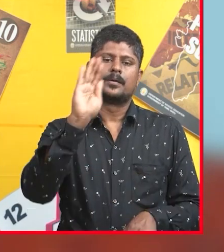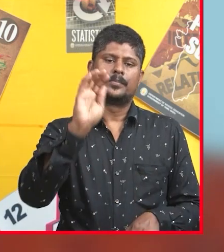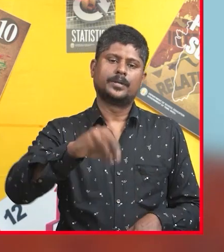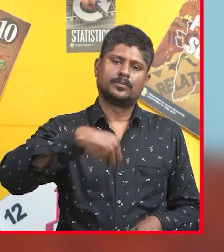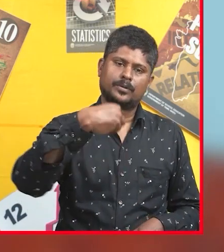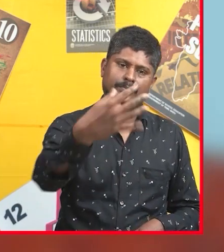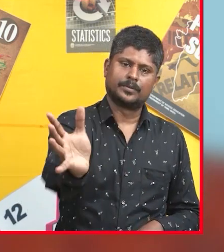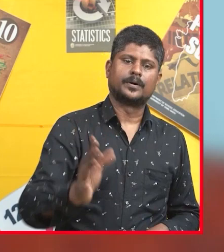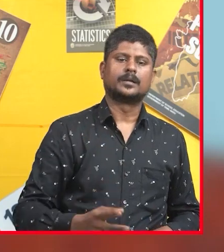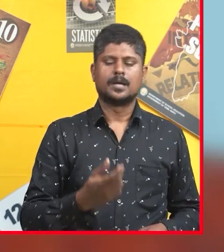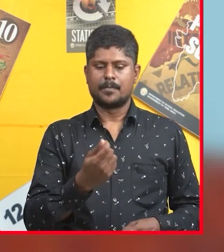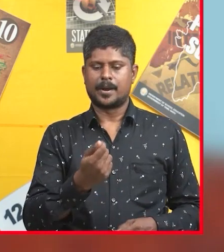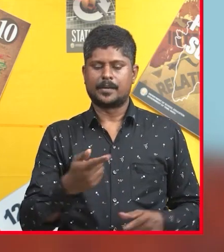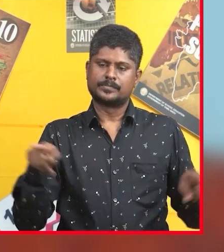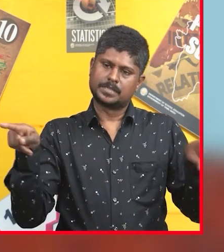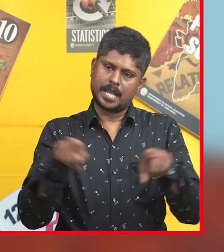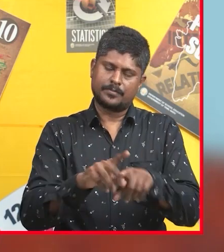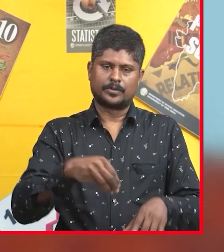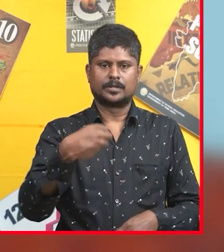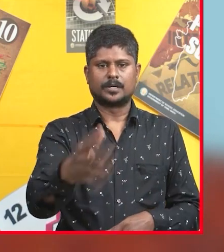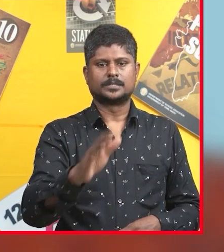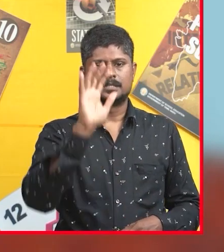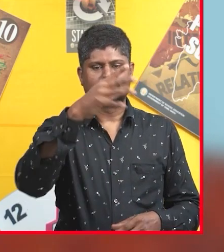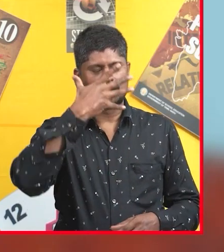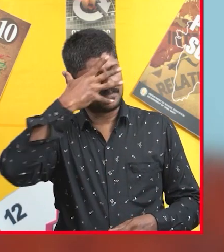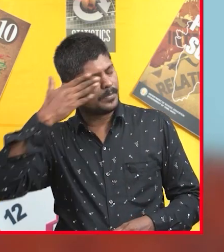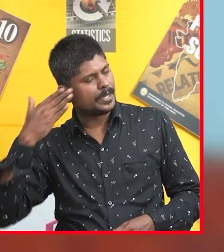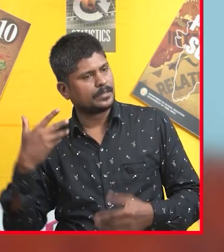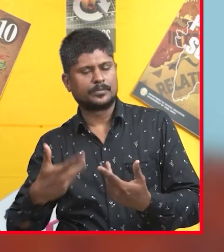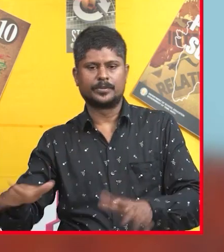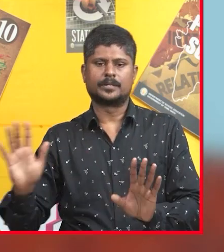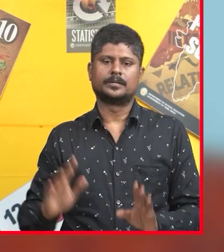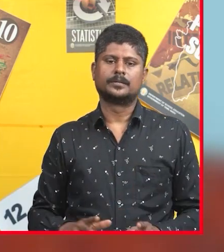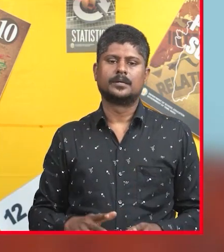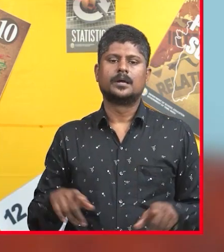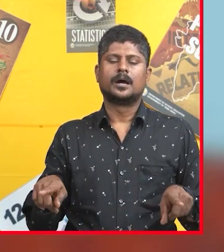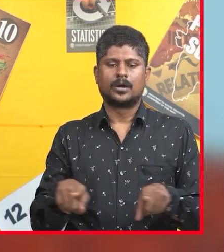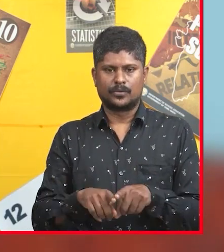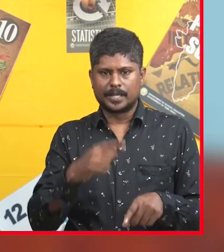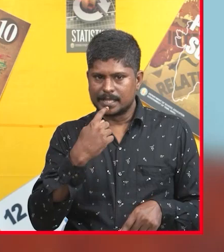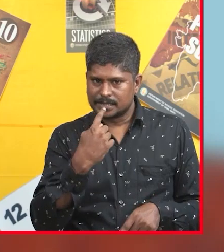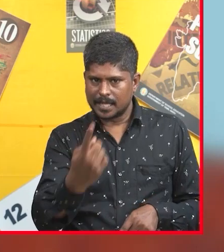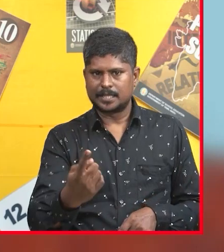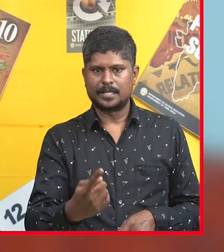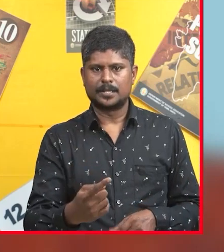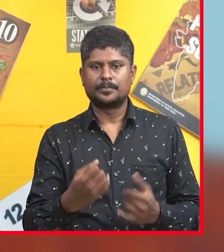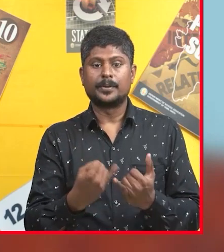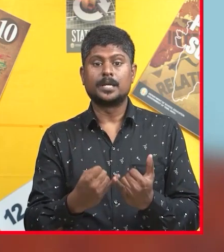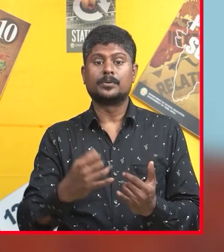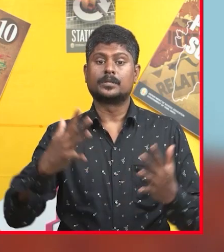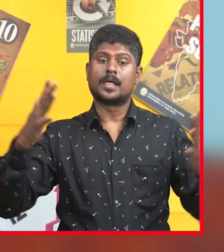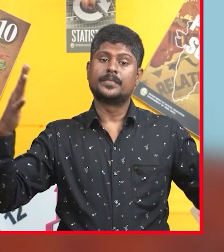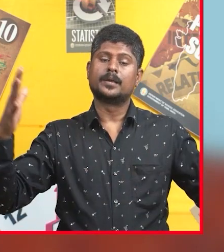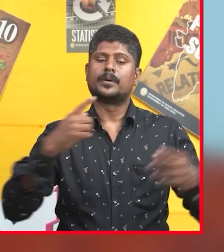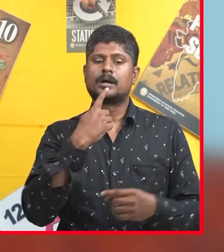செல்வம் மீண்டும் பெறுவாய் அப்படின்னு அவர் காட்சி கொடுத்து மறைகிறாரு. அப்ப இந்த செய்தி பெரிய புராணத்துல